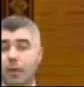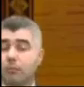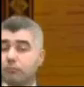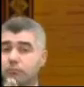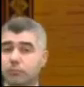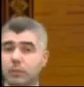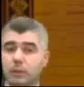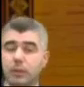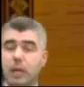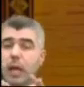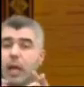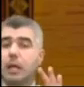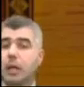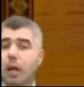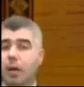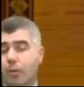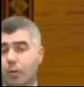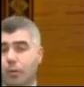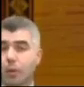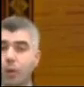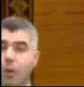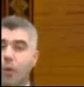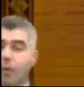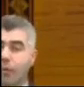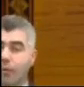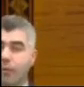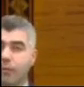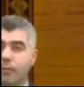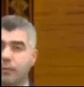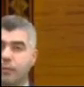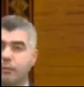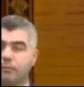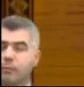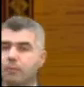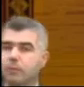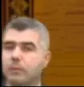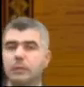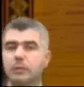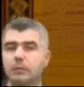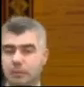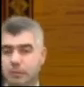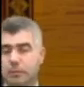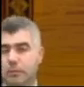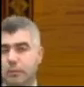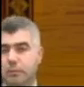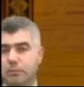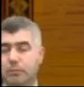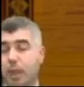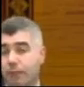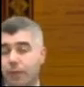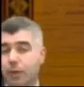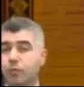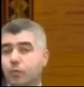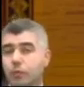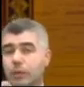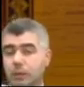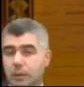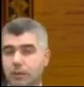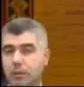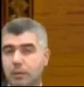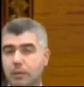نعم، طريق عادل يذكرنا بالتزاماتنا وقيمنا المشتركة،